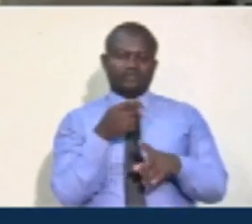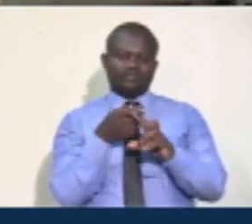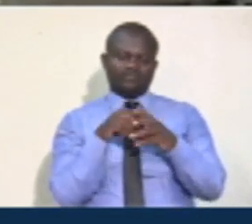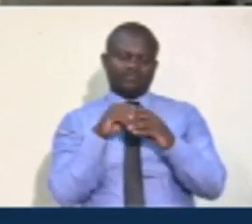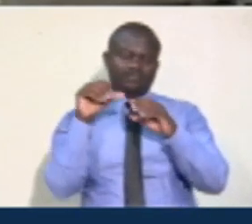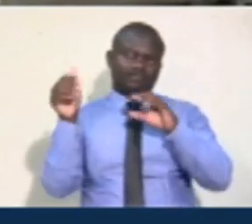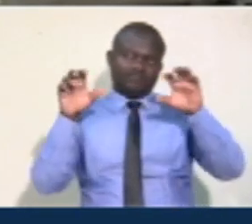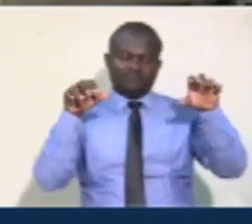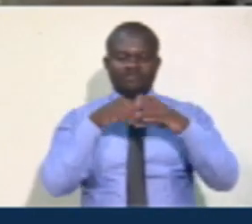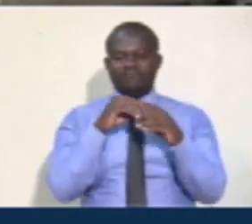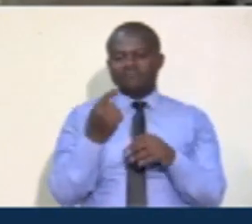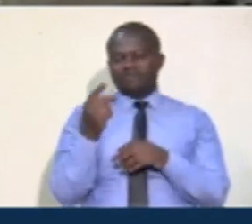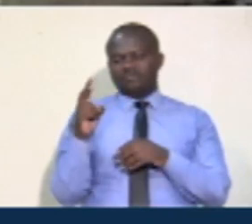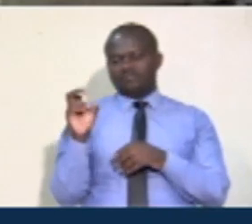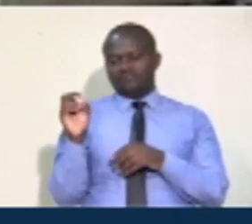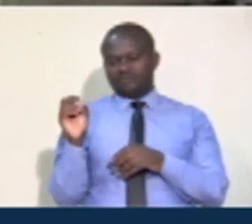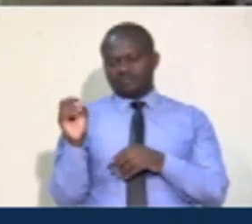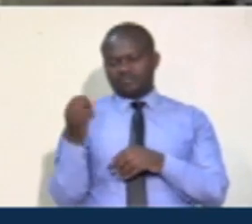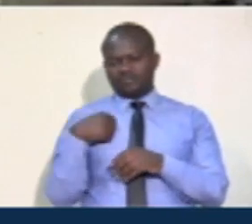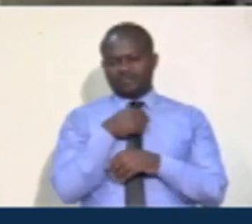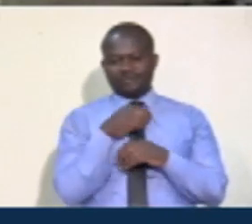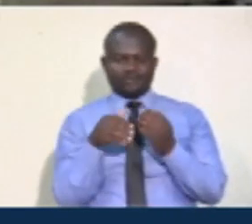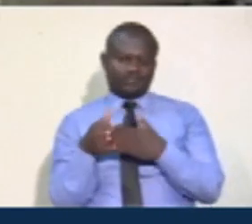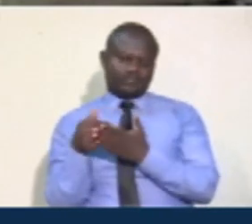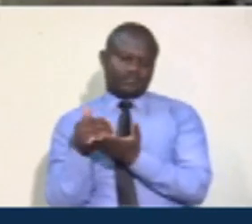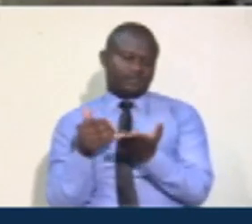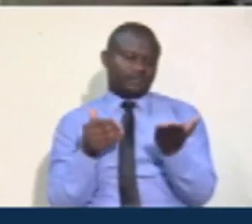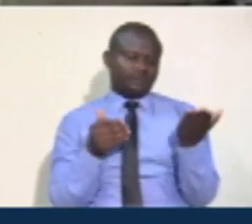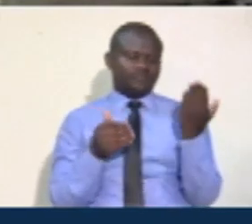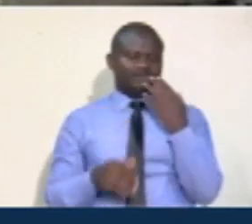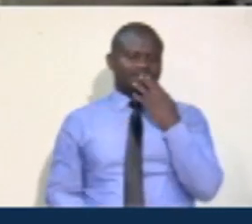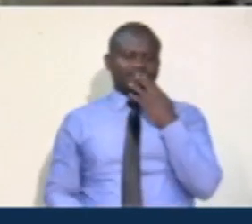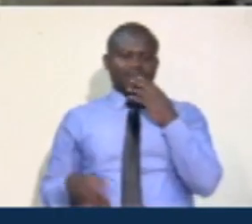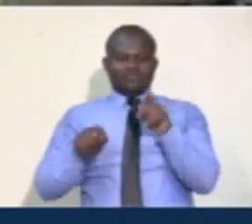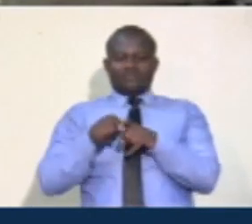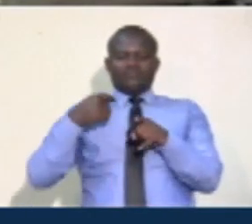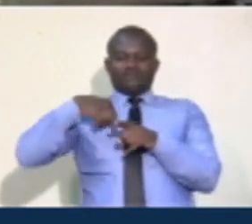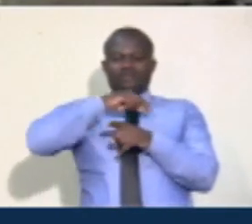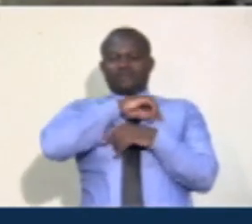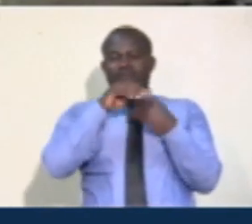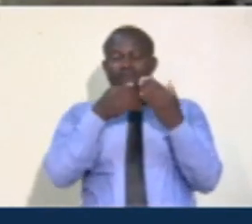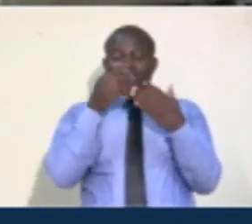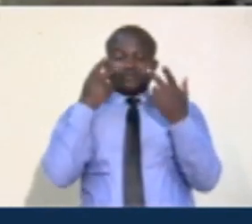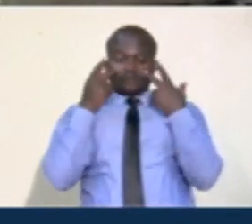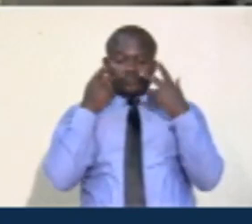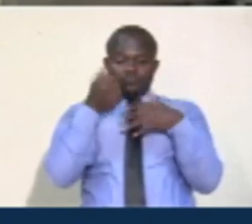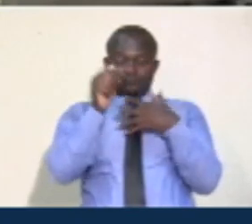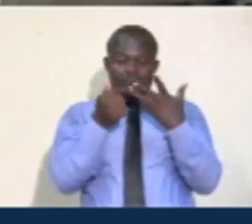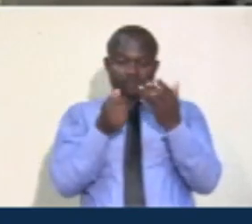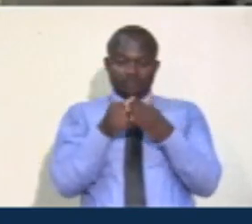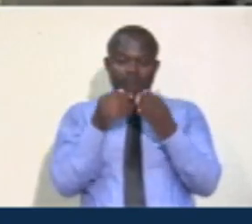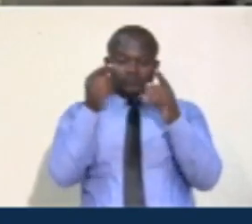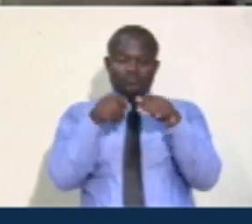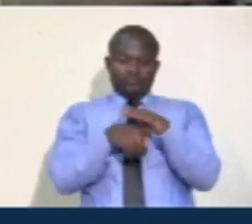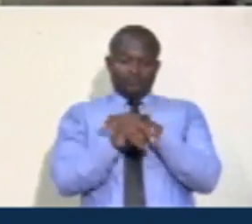icyabiri n'icyangahe no tukibaza ko nkatwe tubona yenda ibyo bintu biraza